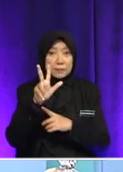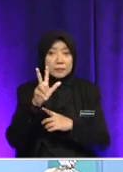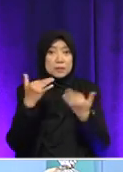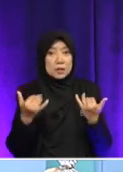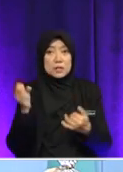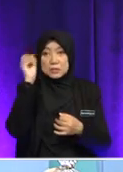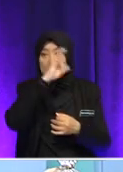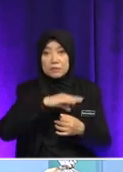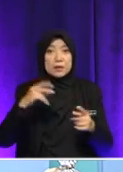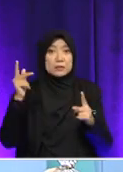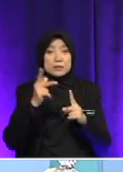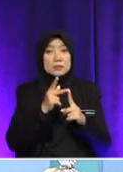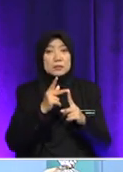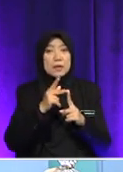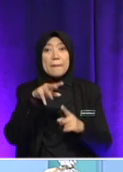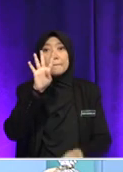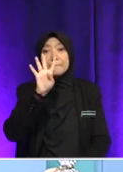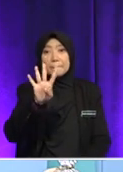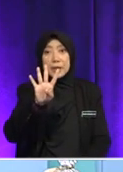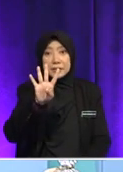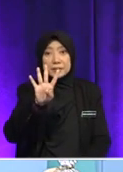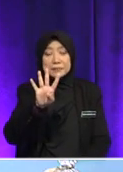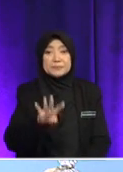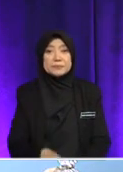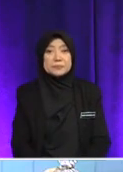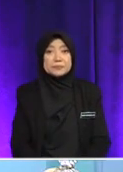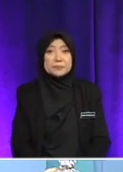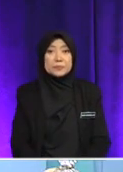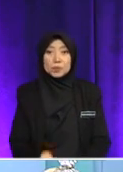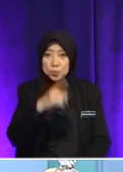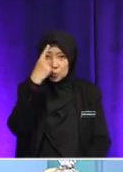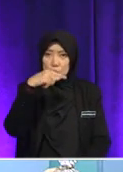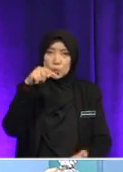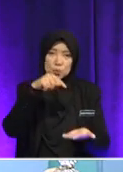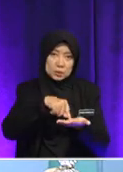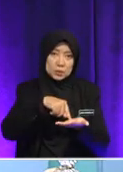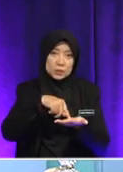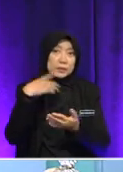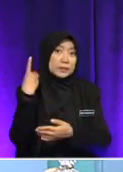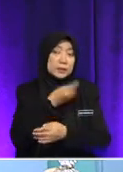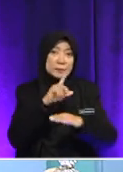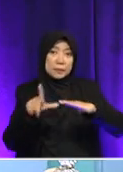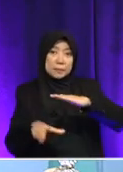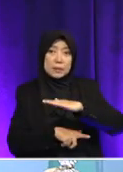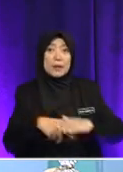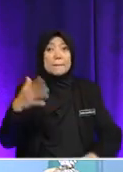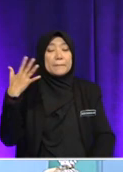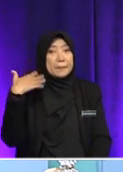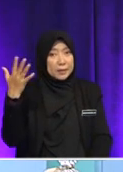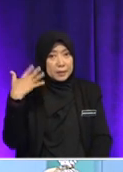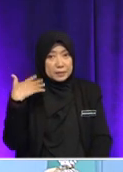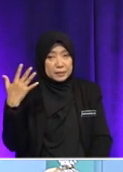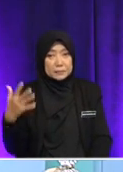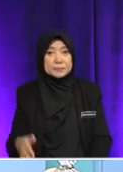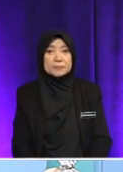sifat yang ke-4 yang keempat untuk sifat keempatnya sama juga kita melibatkan pemanasan disini saya